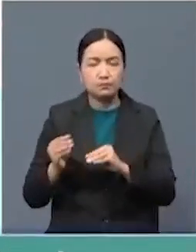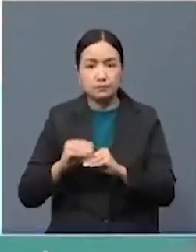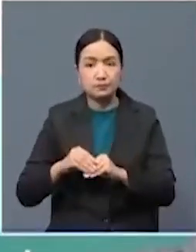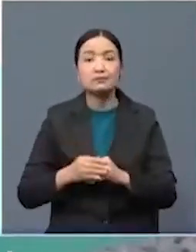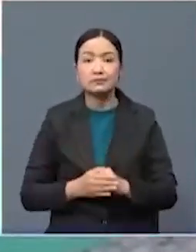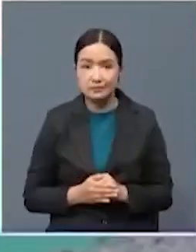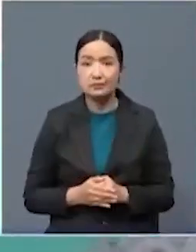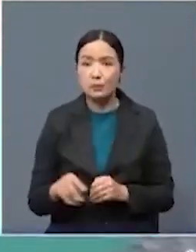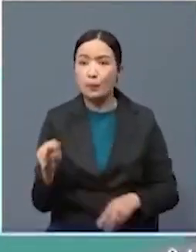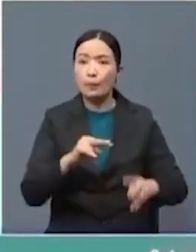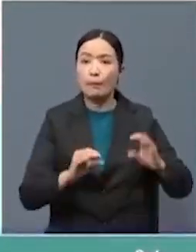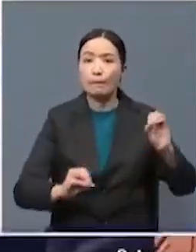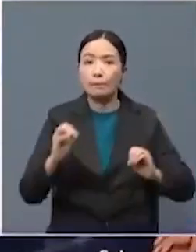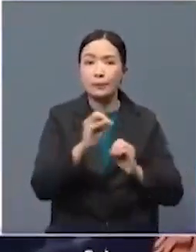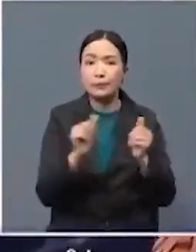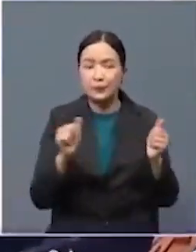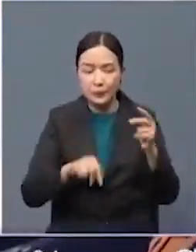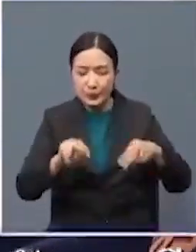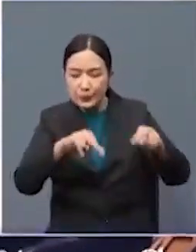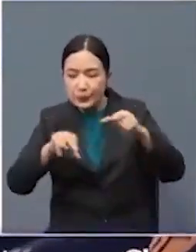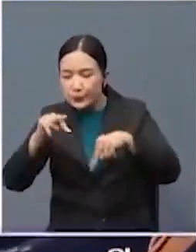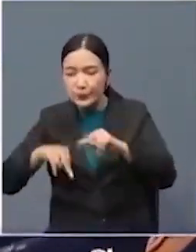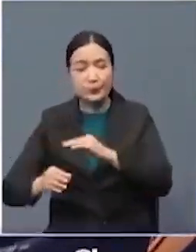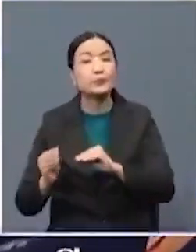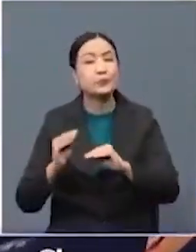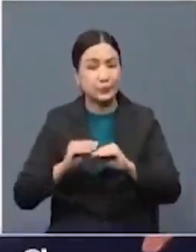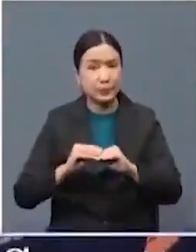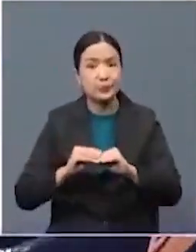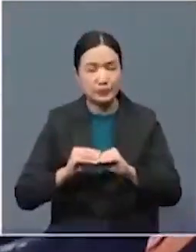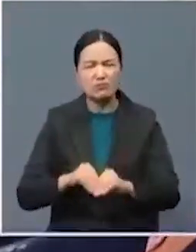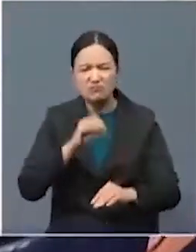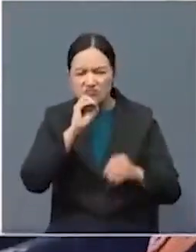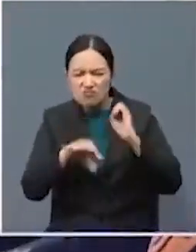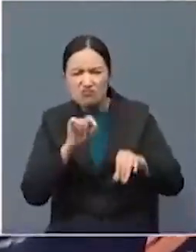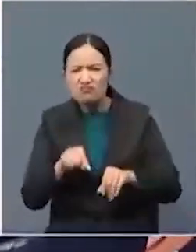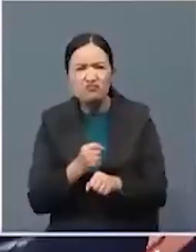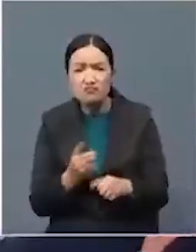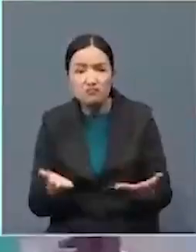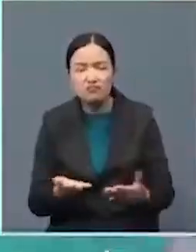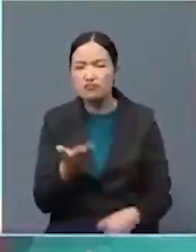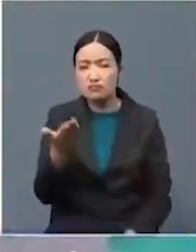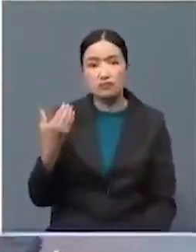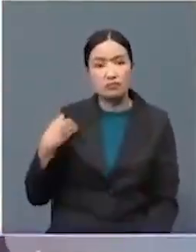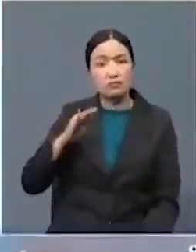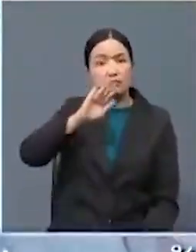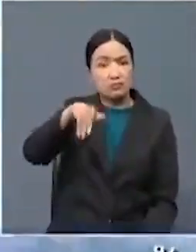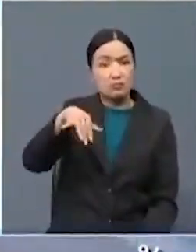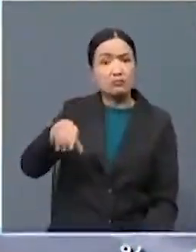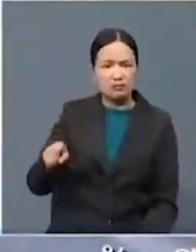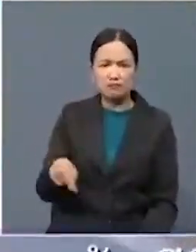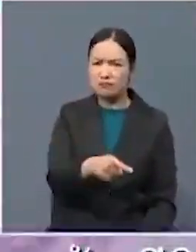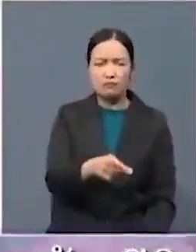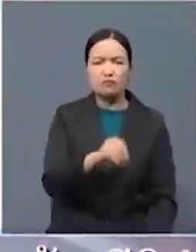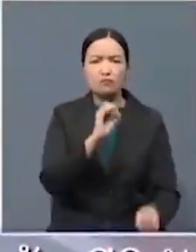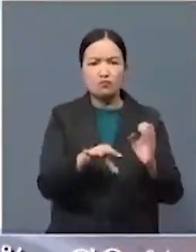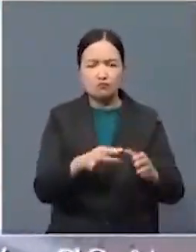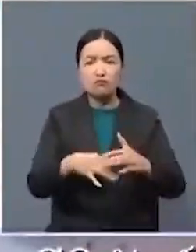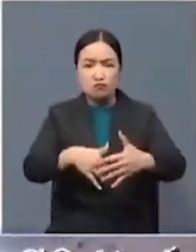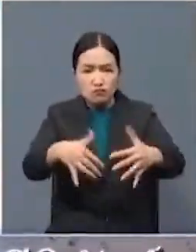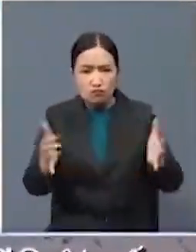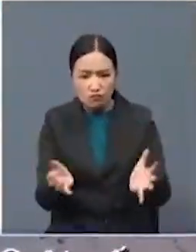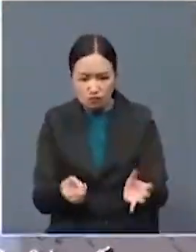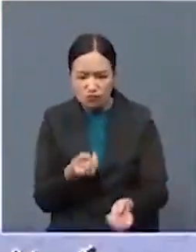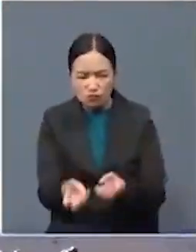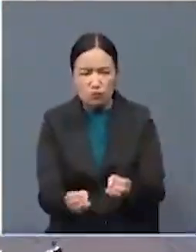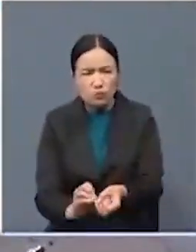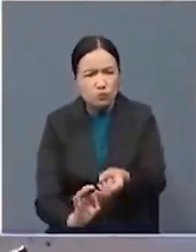ต้องมีการดูแลความปลอดภัยเพิ่มเติมด้วยส่วนเรื่องของขยะค่ะก็ขอให้ทางเทศบาลเร่งดำเนินการเรื่องของเตาเผาขยะ